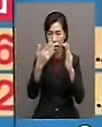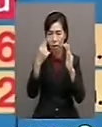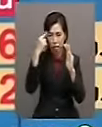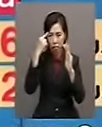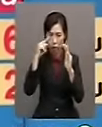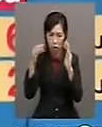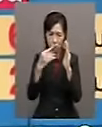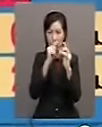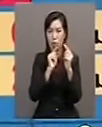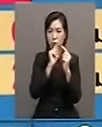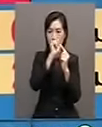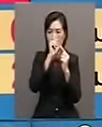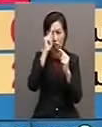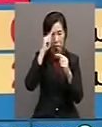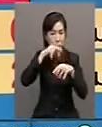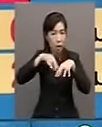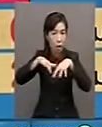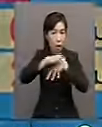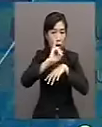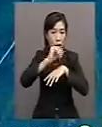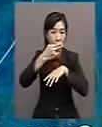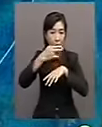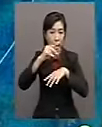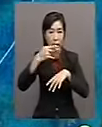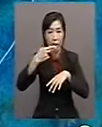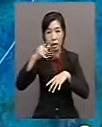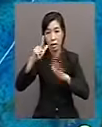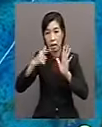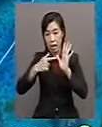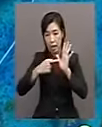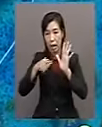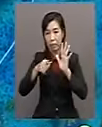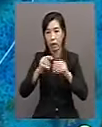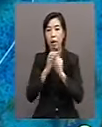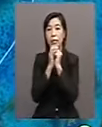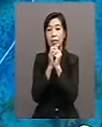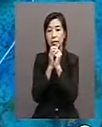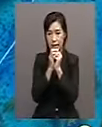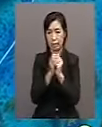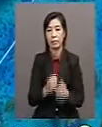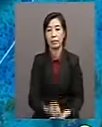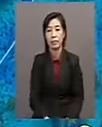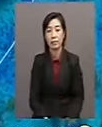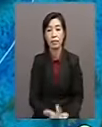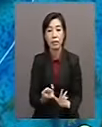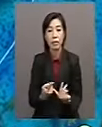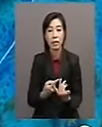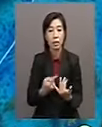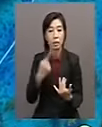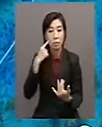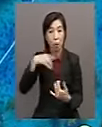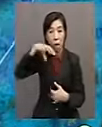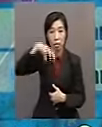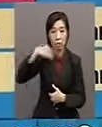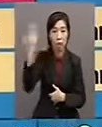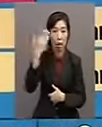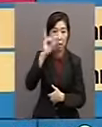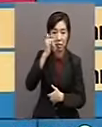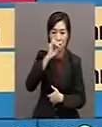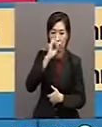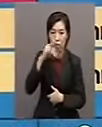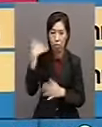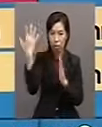ไปบริเวณของพื้นที่เกาะไหหลำและขึ้นไปบริเวณของแถวๆพื้นที่ประเทศจีนทางด้านตอนใต้นะครับส่วนบางสำนักก็คาดการณ์ว่าเส้นท